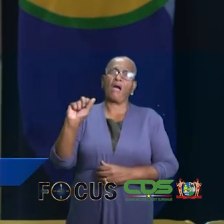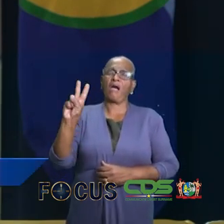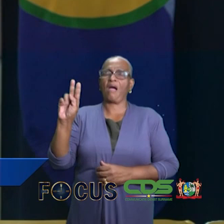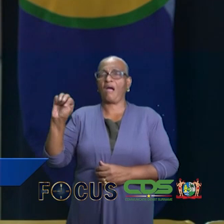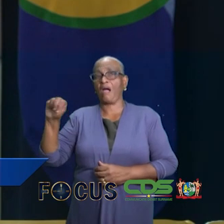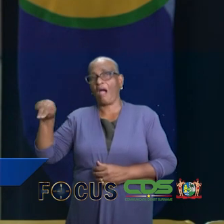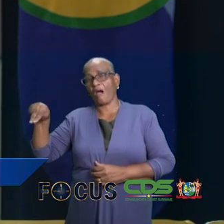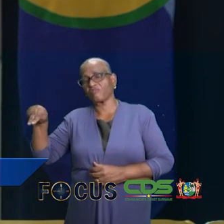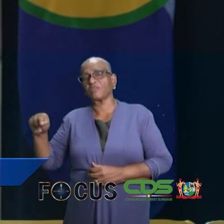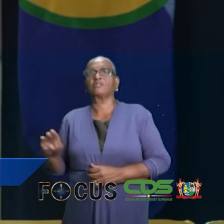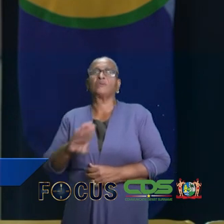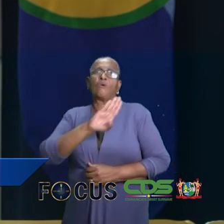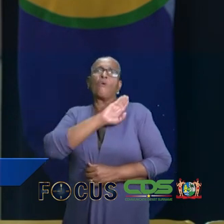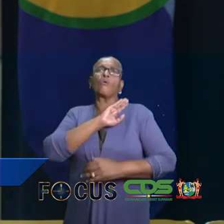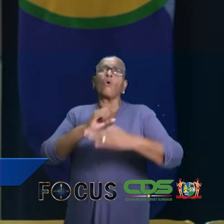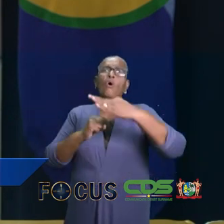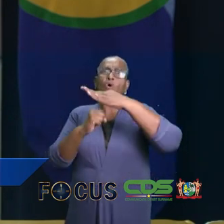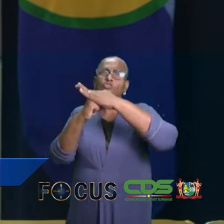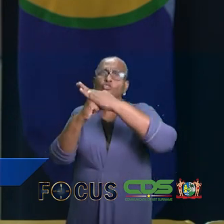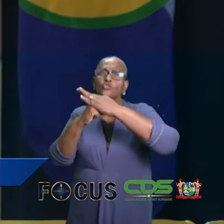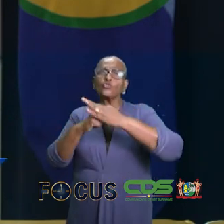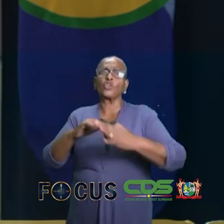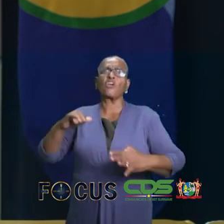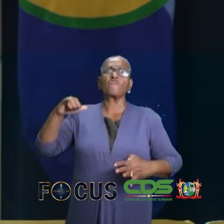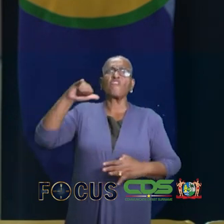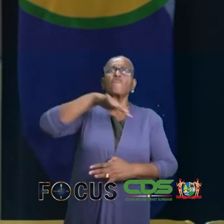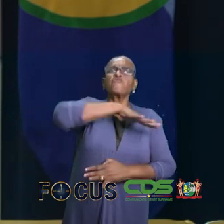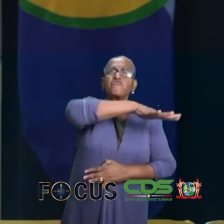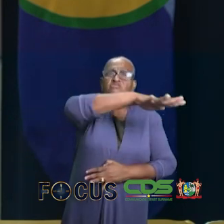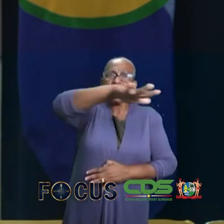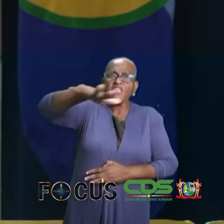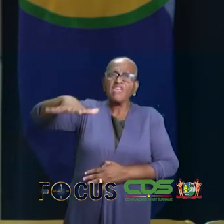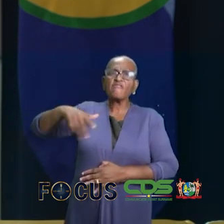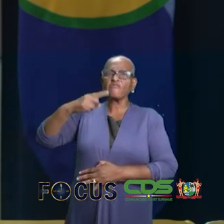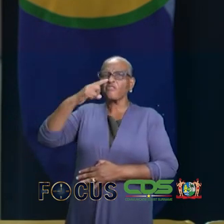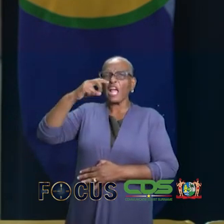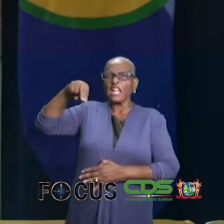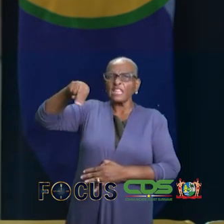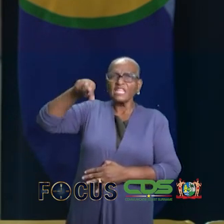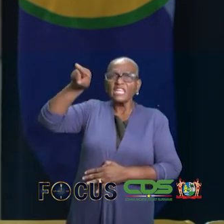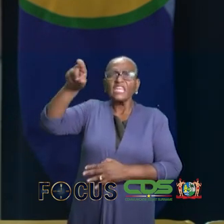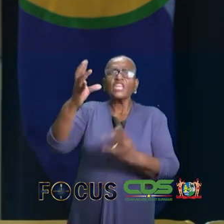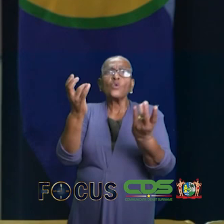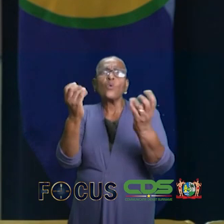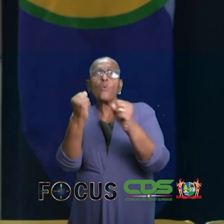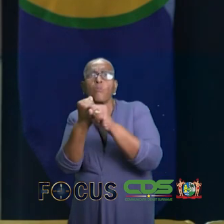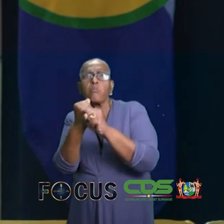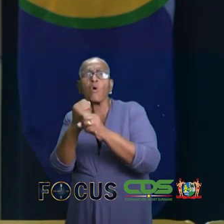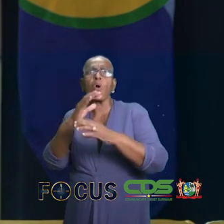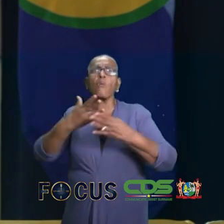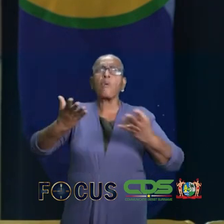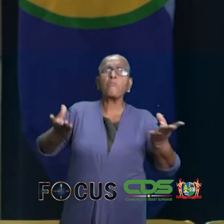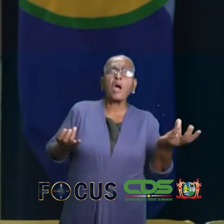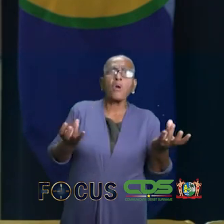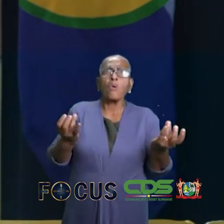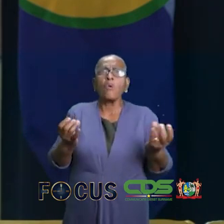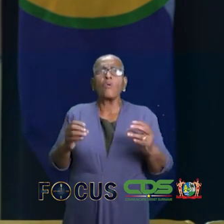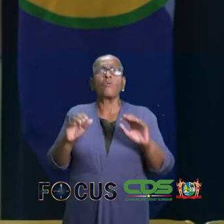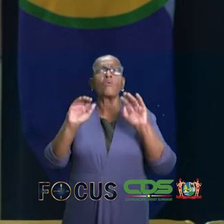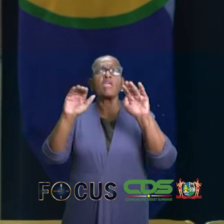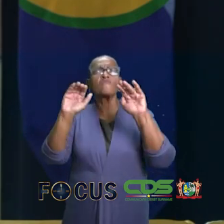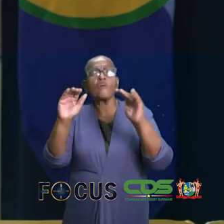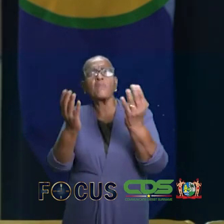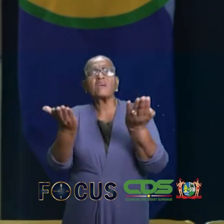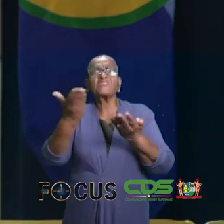tot ondersteuning van vliegveld Nikkeri, de technische assistentie en uiteindelijk een